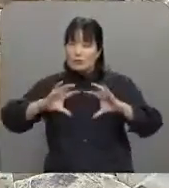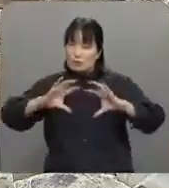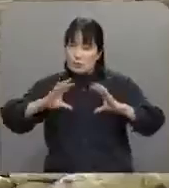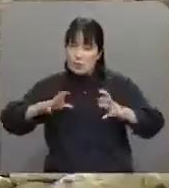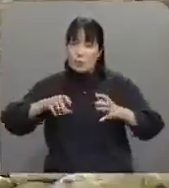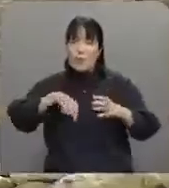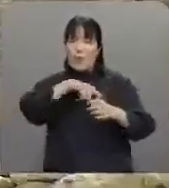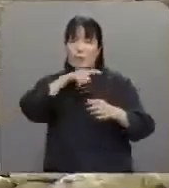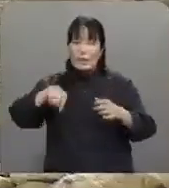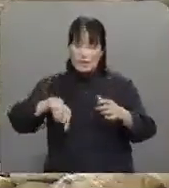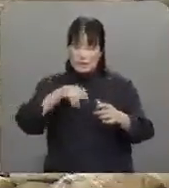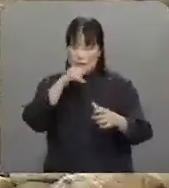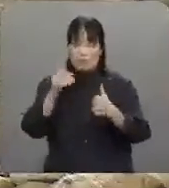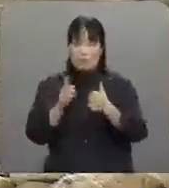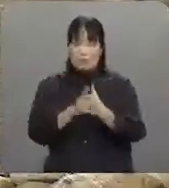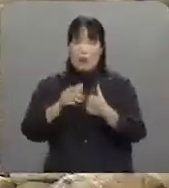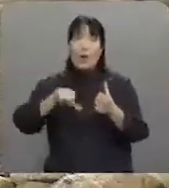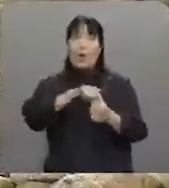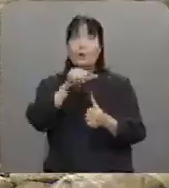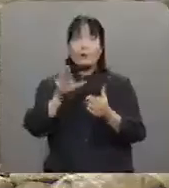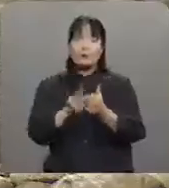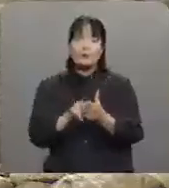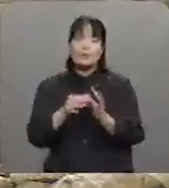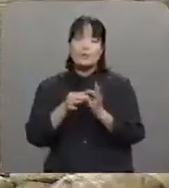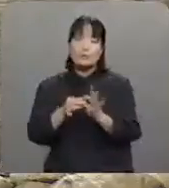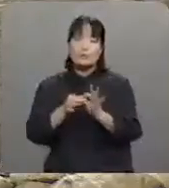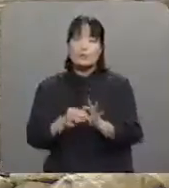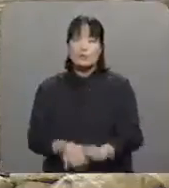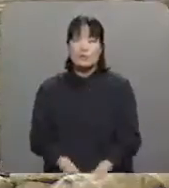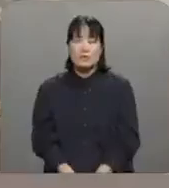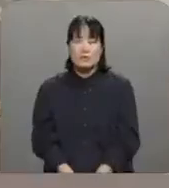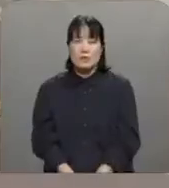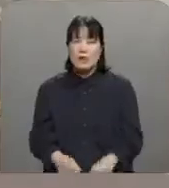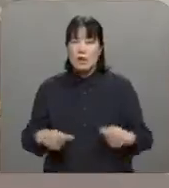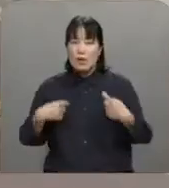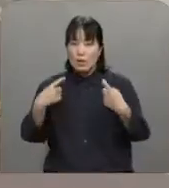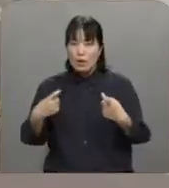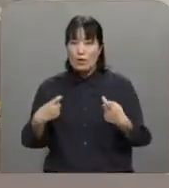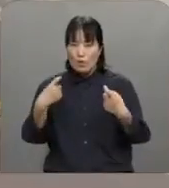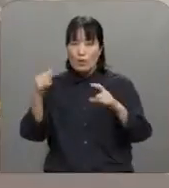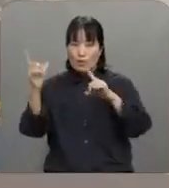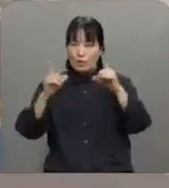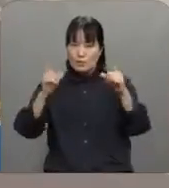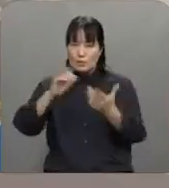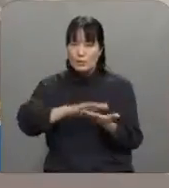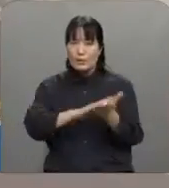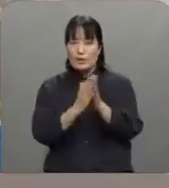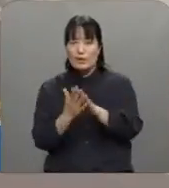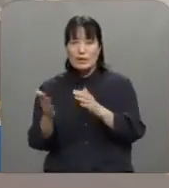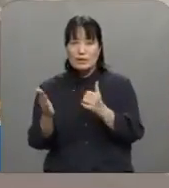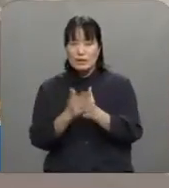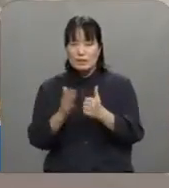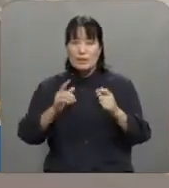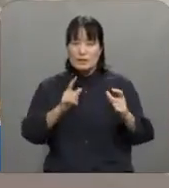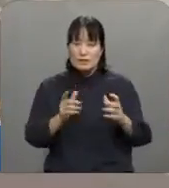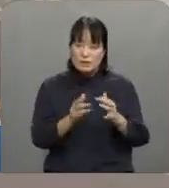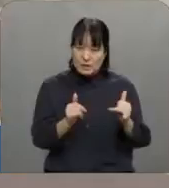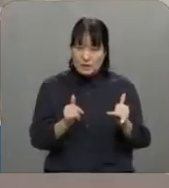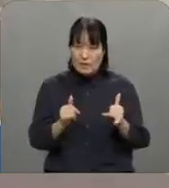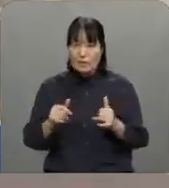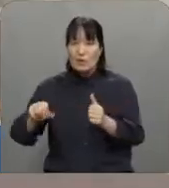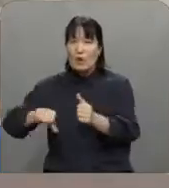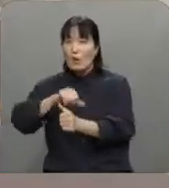문제와 관련돼 사업 추진이 쉽지 않습니다. 관광 행태 변화에 맞춰 지역 주민과 자연 환경이 상생할